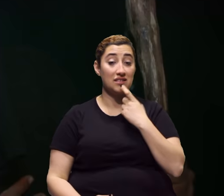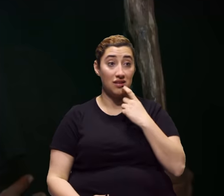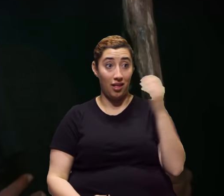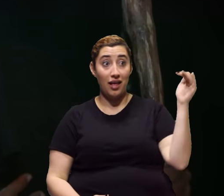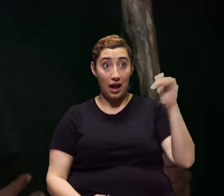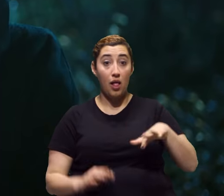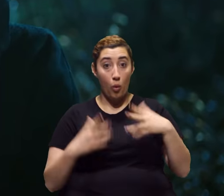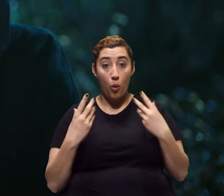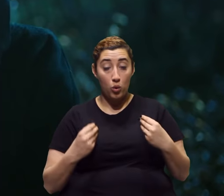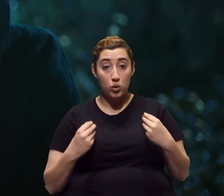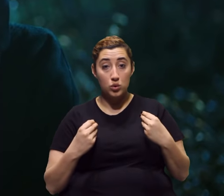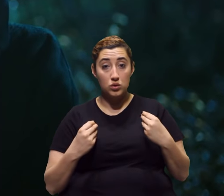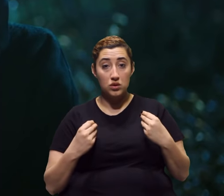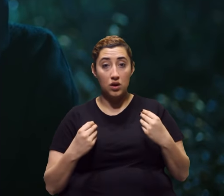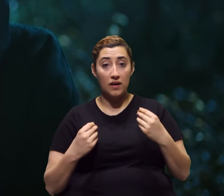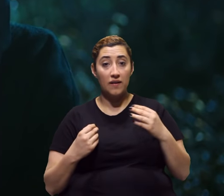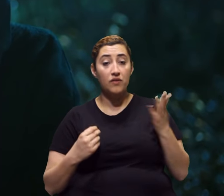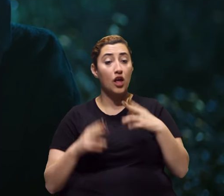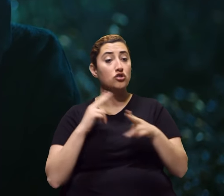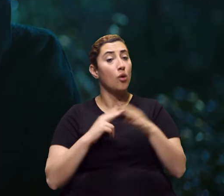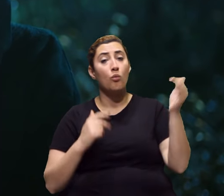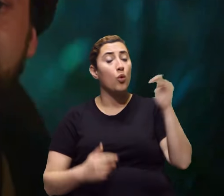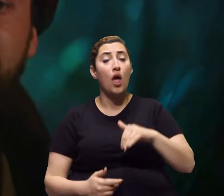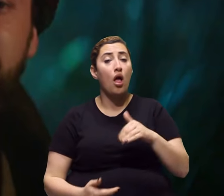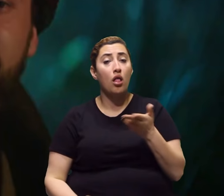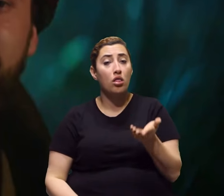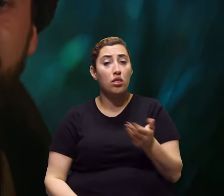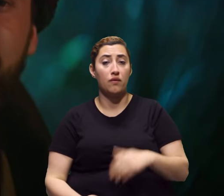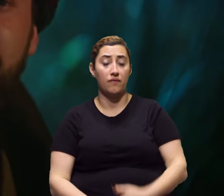40 senede gelene ne de tez geldin.